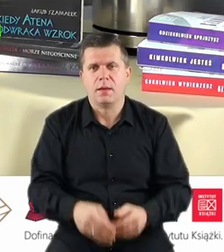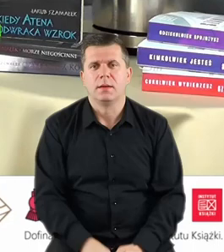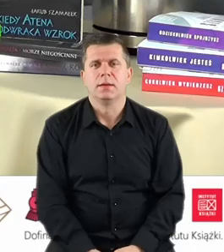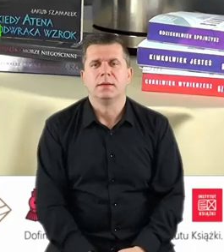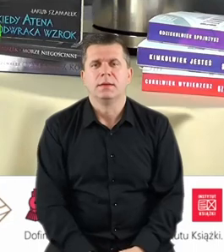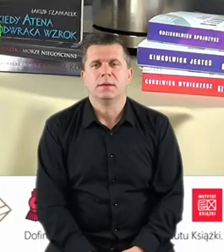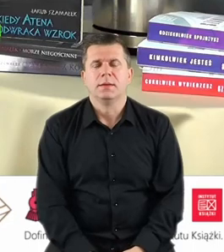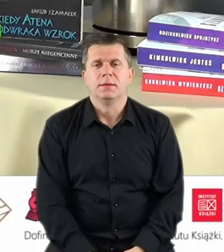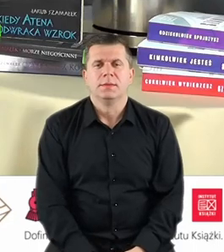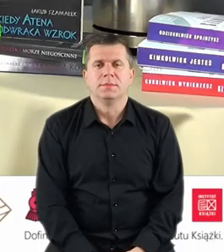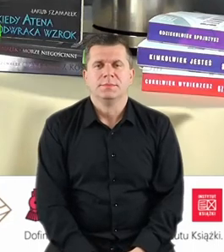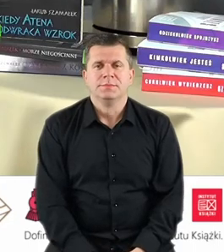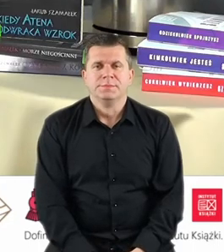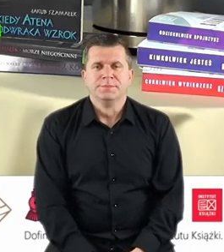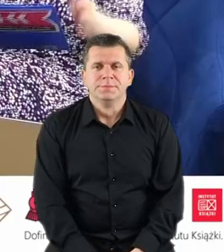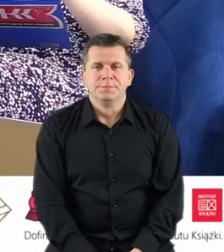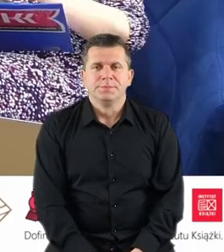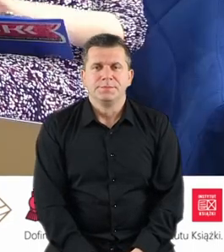bardzo.